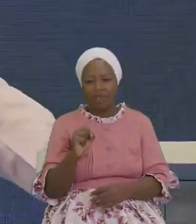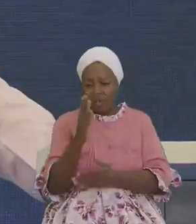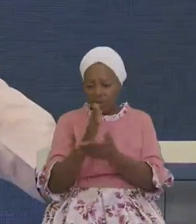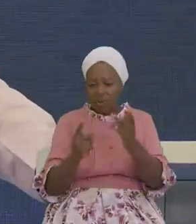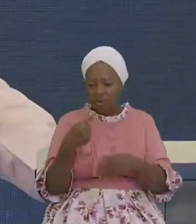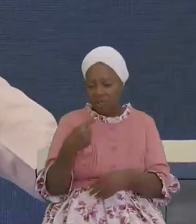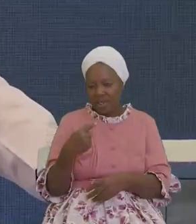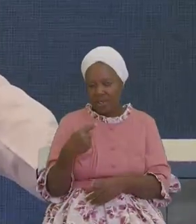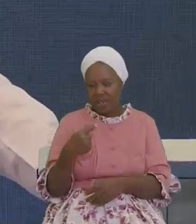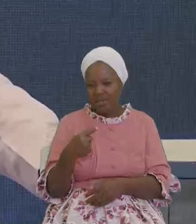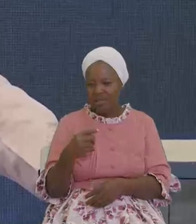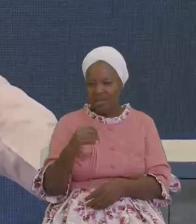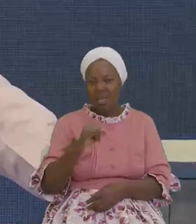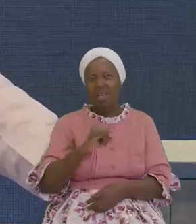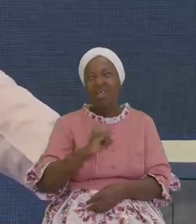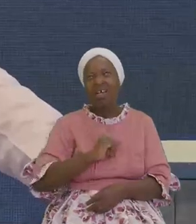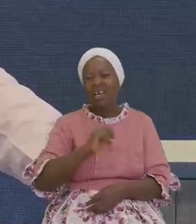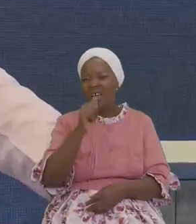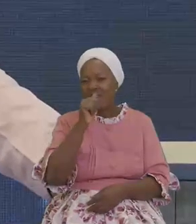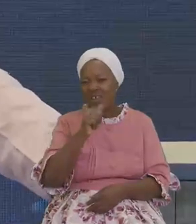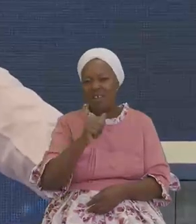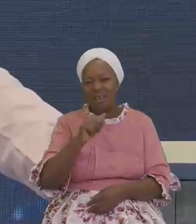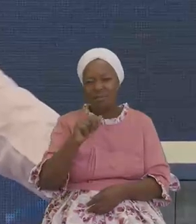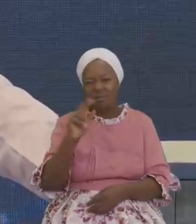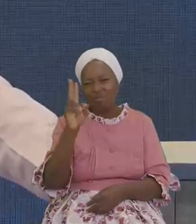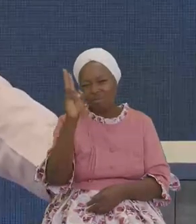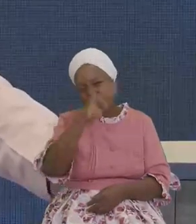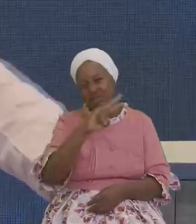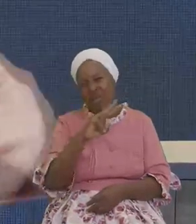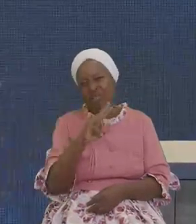Quelqu'un dit: je suis ignorant.